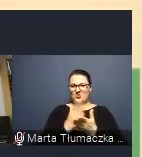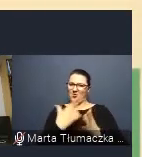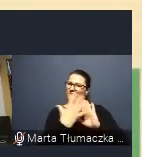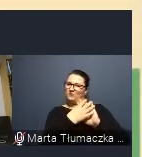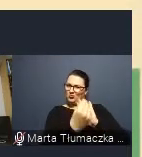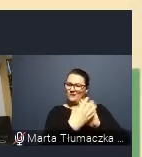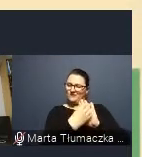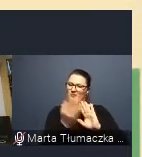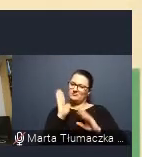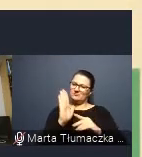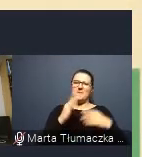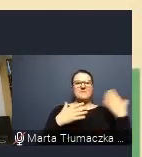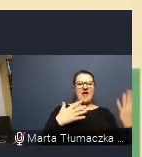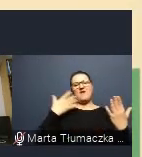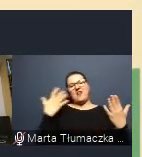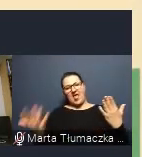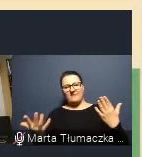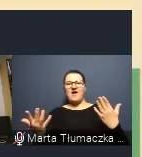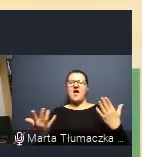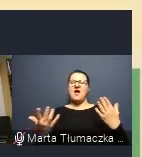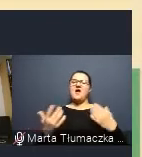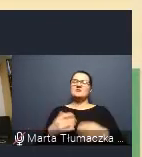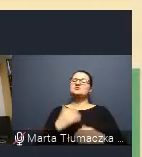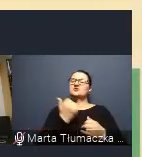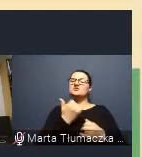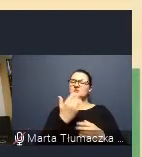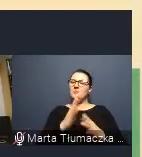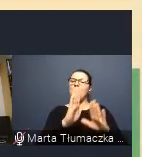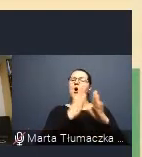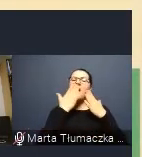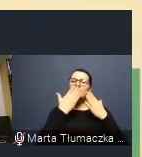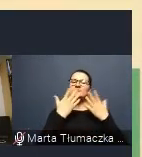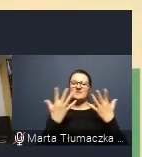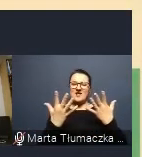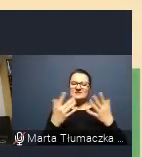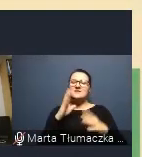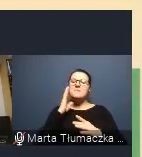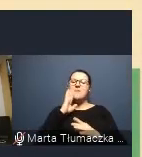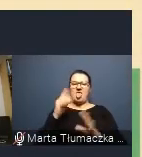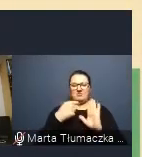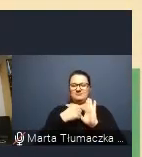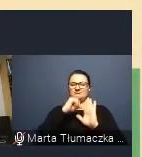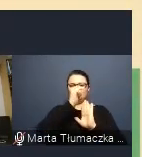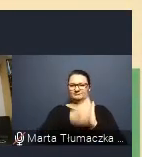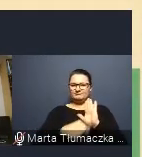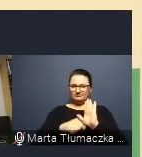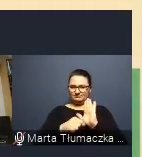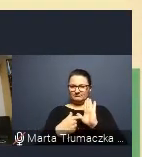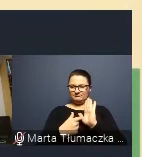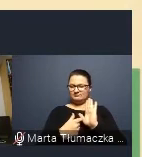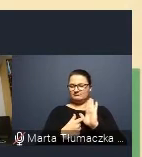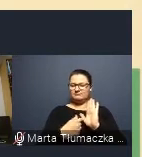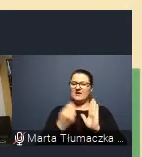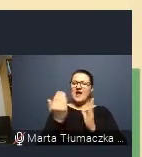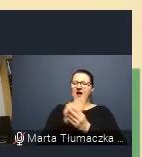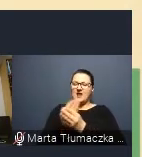naśladownictwo, ręka prawa, lewa. Dzieci pokazywały mi taki układ na rączce, jaki był przedstawiony na karcie, czyli do